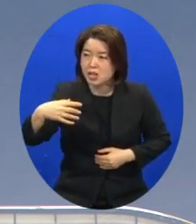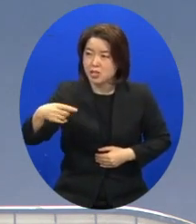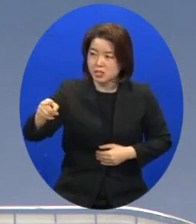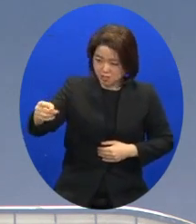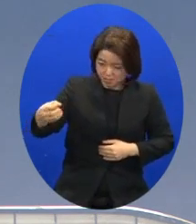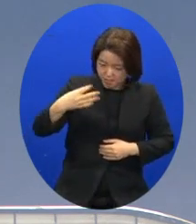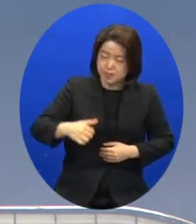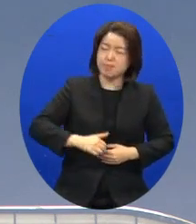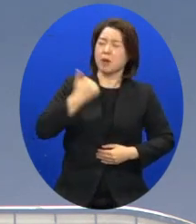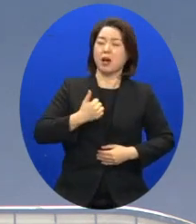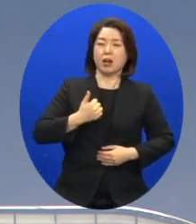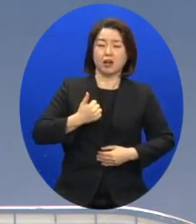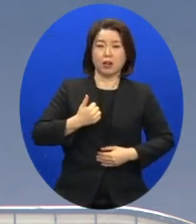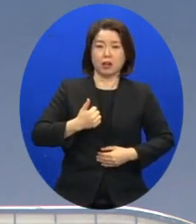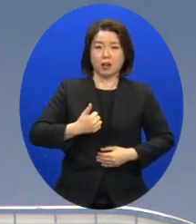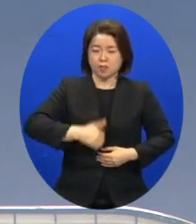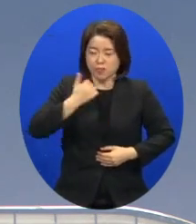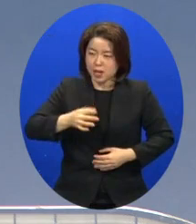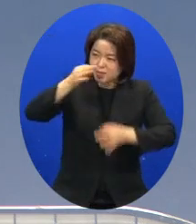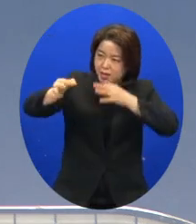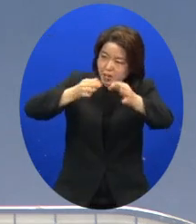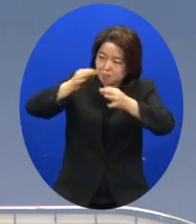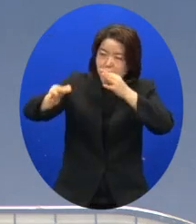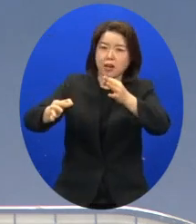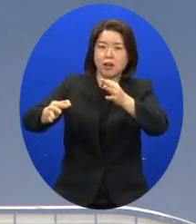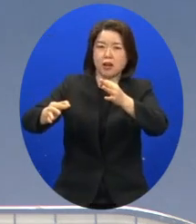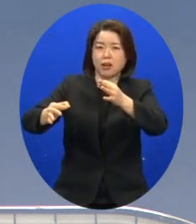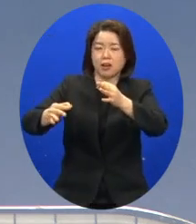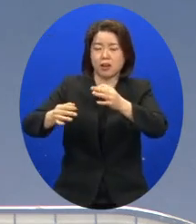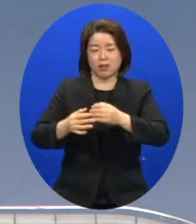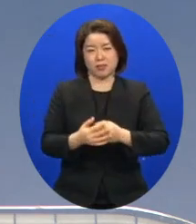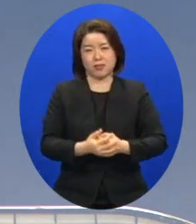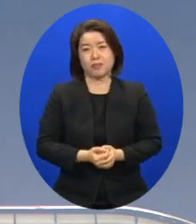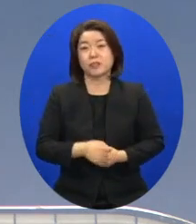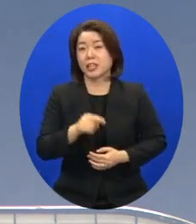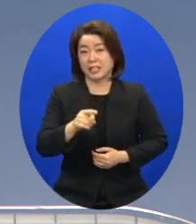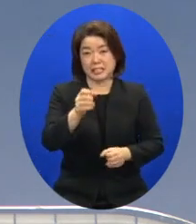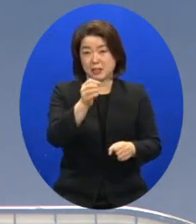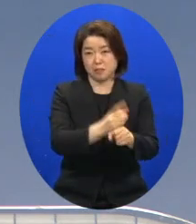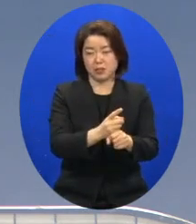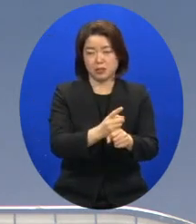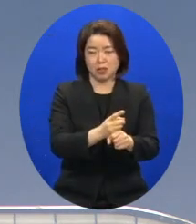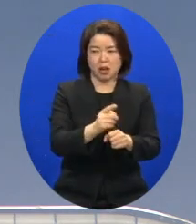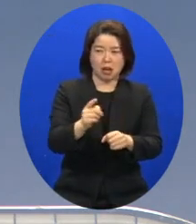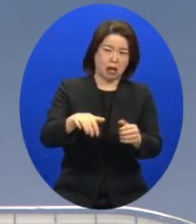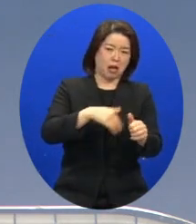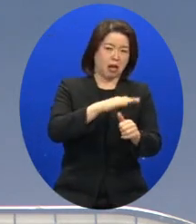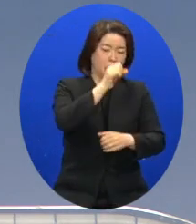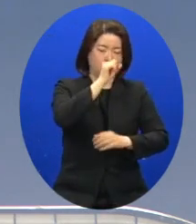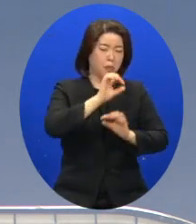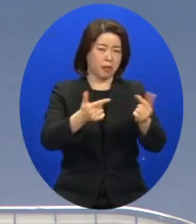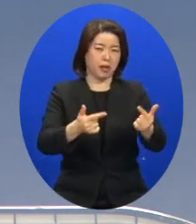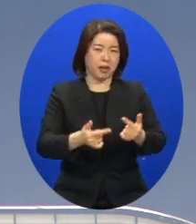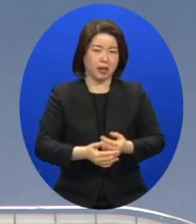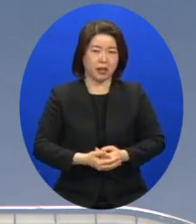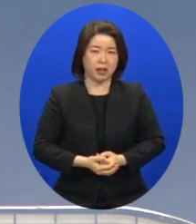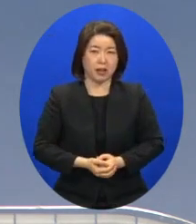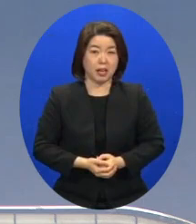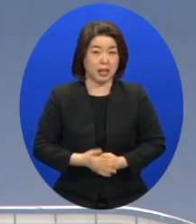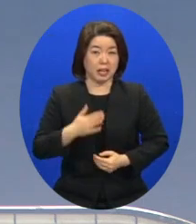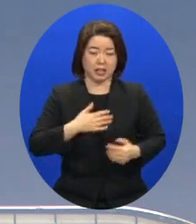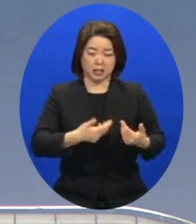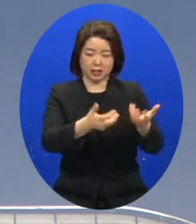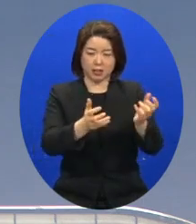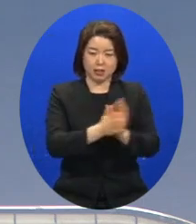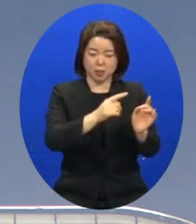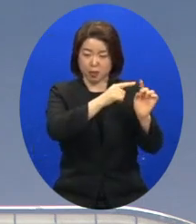겁니다 흥분하고 소리부터 지르는 겁니다 이건 벌써 조짐이 안 좋은 겁니다 내 편은